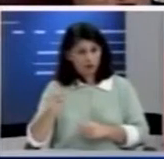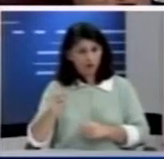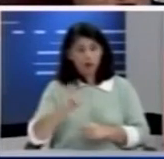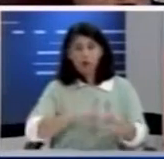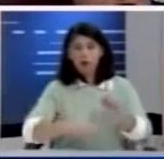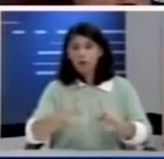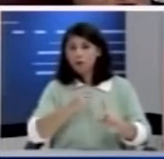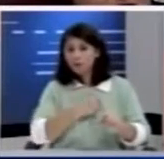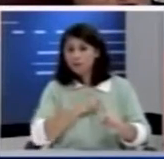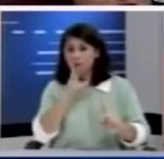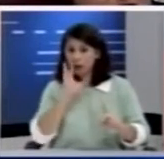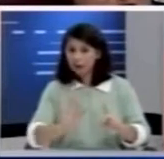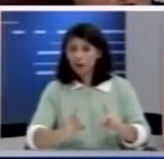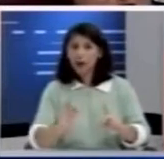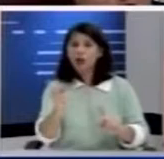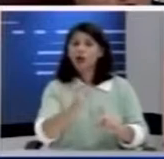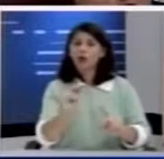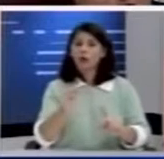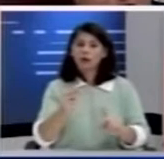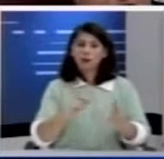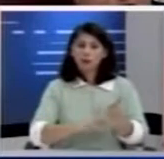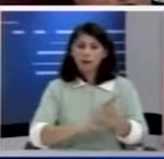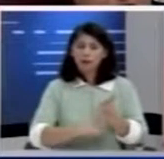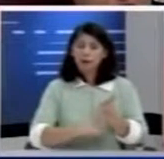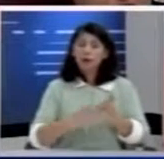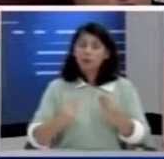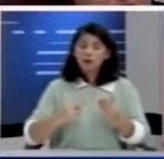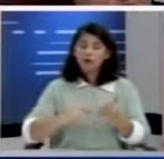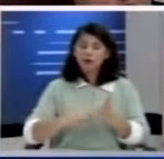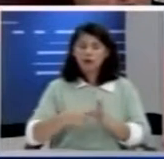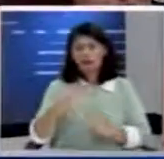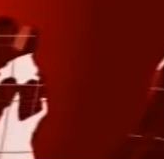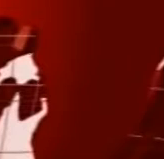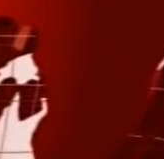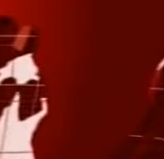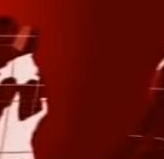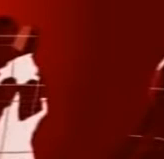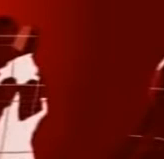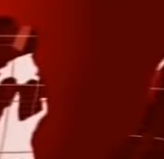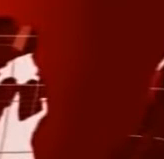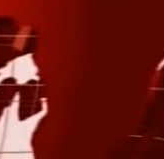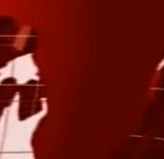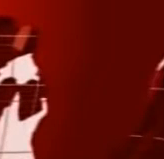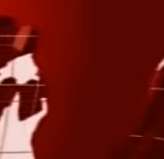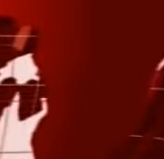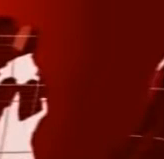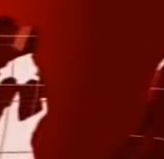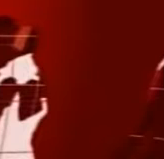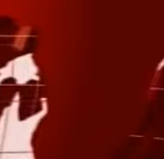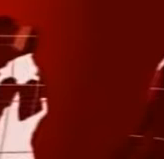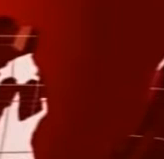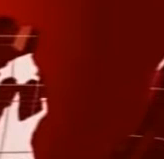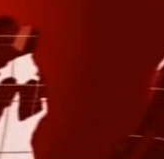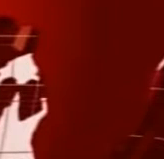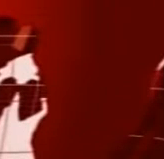όσοι πιστεύουν πραγματικά στον κοινοβουλευτισμό πρέπει να είναι εξαιρετικά προσεκτικοί σε αυτά τα ζητήματα. Η πρόεδρος του Κινήματος Αλλαγής,